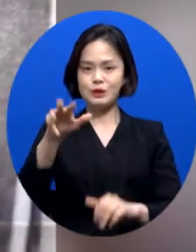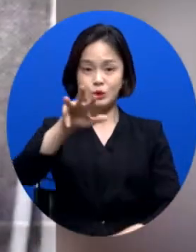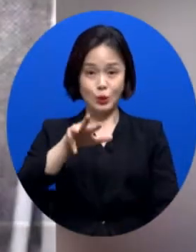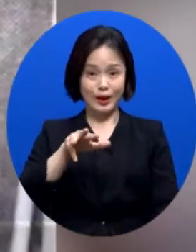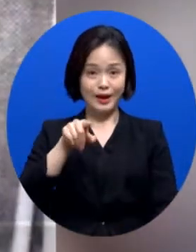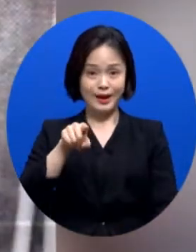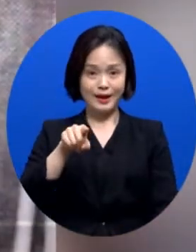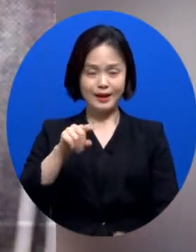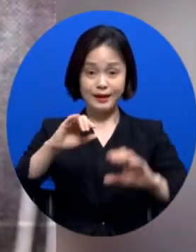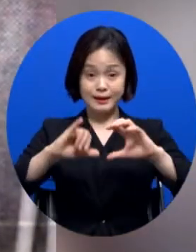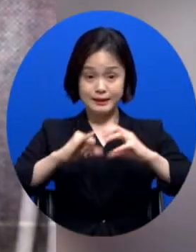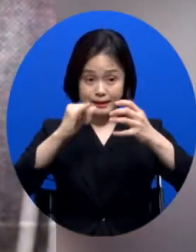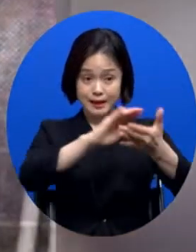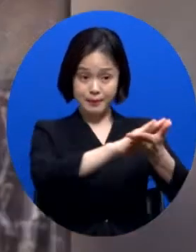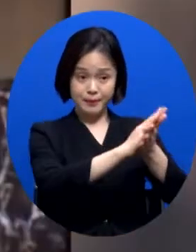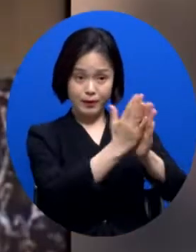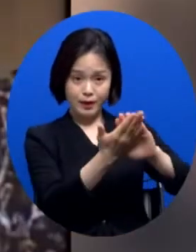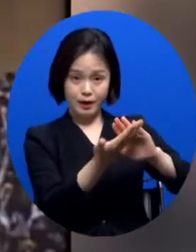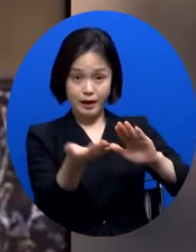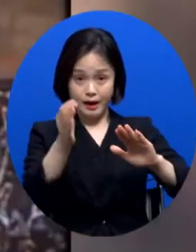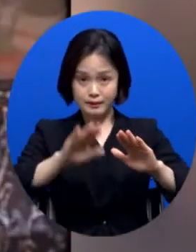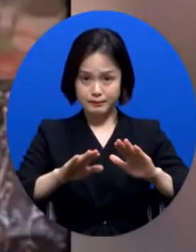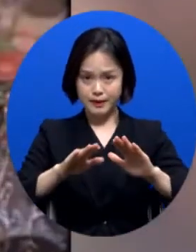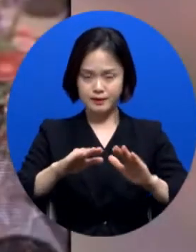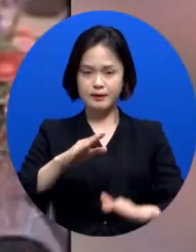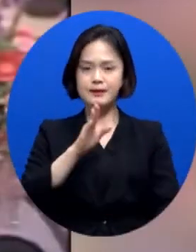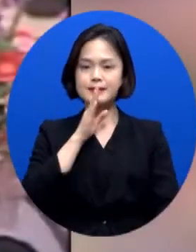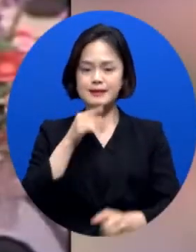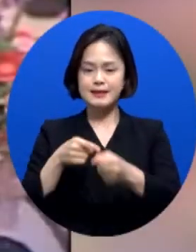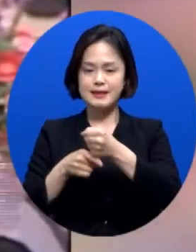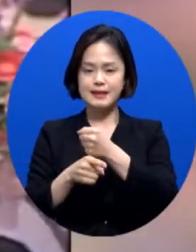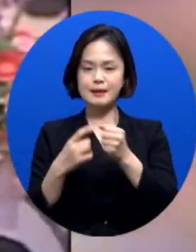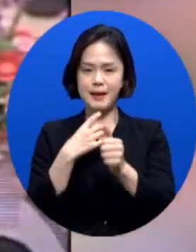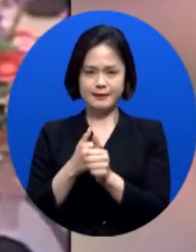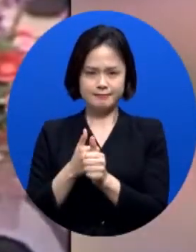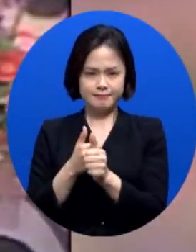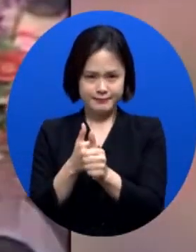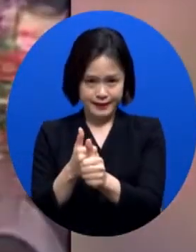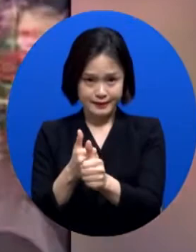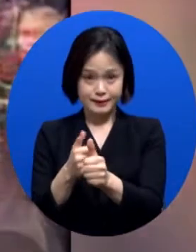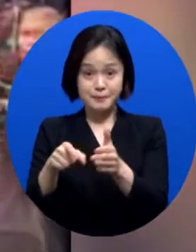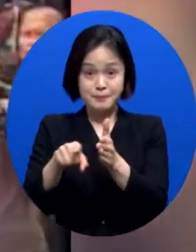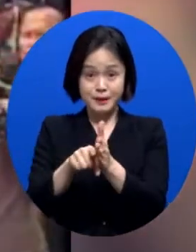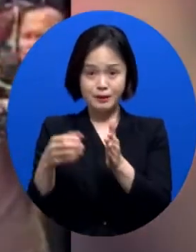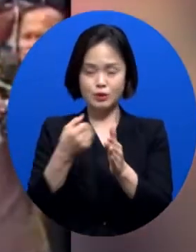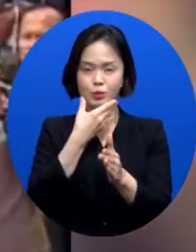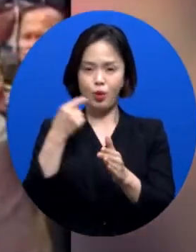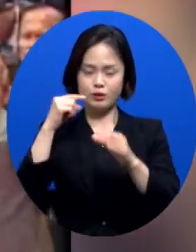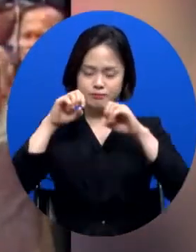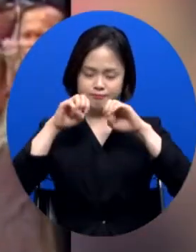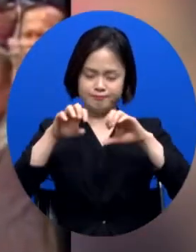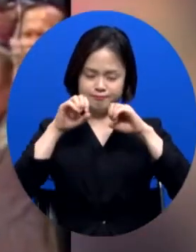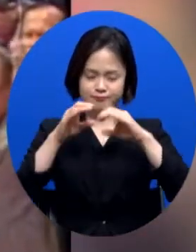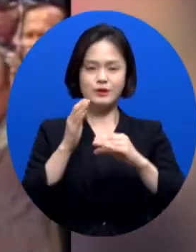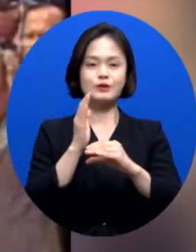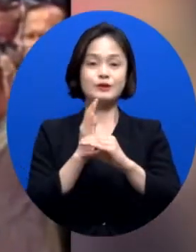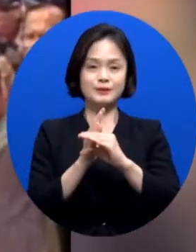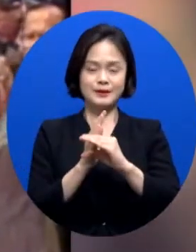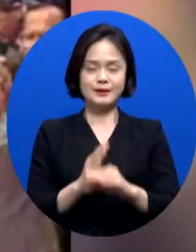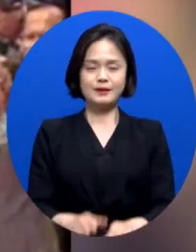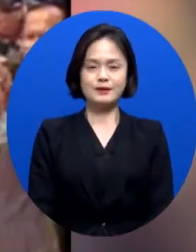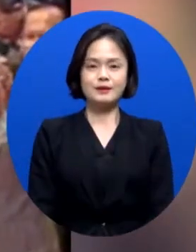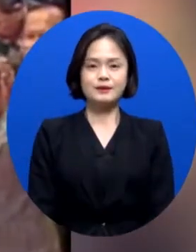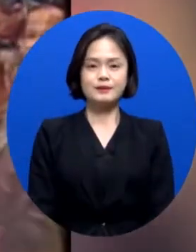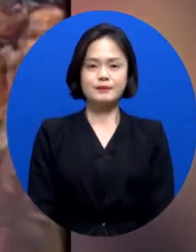변화 속에서도 진리의 말씀을 따르는 믿음이 세계 복음화의 비전으로 전승되고 있습니다. CTS